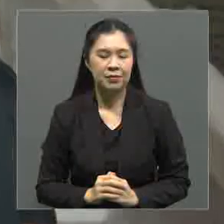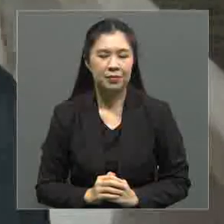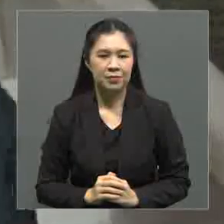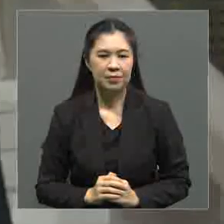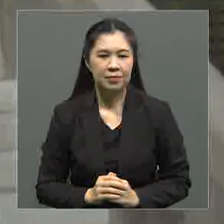ครับ